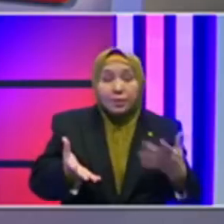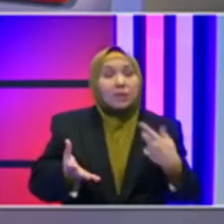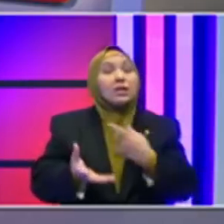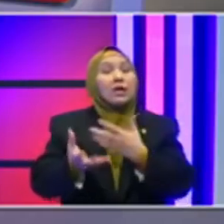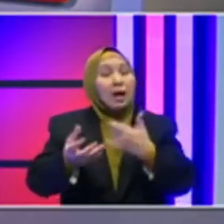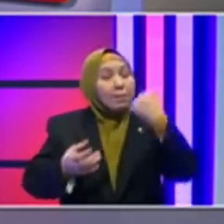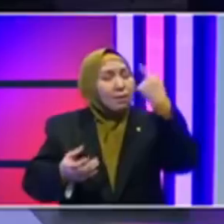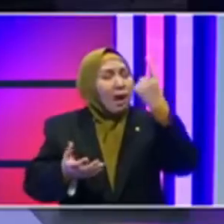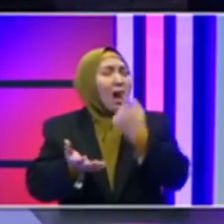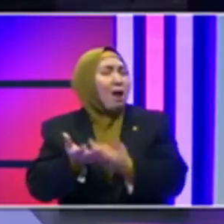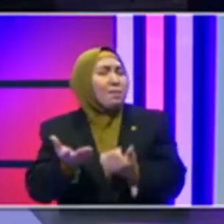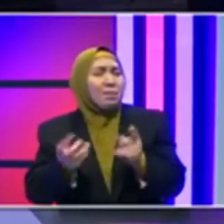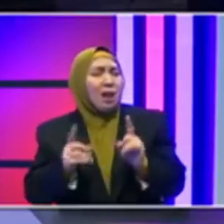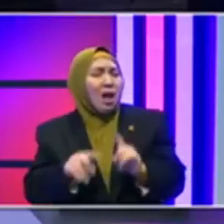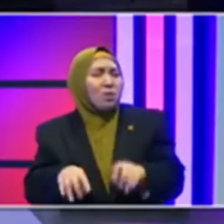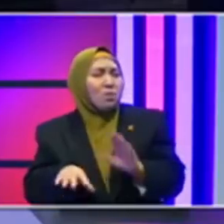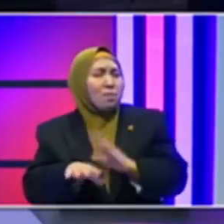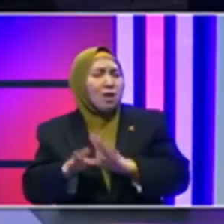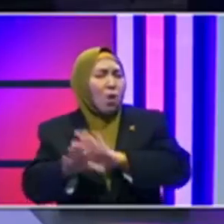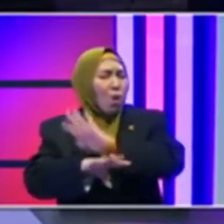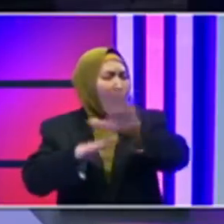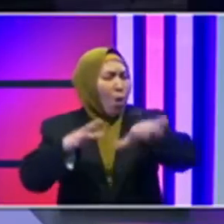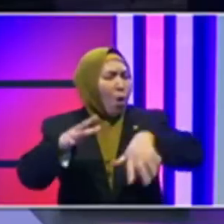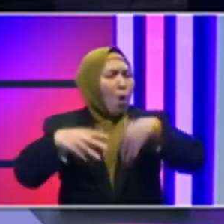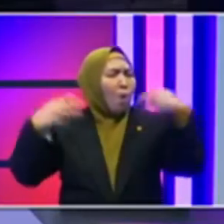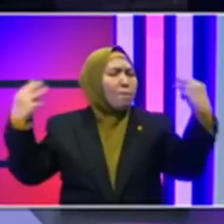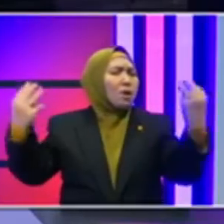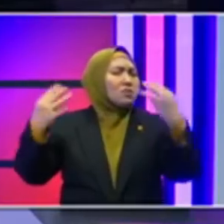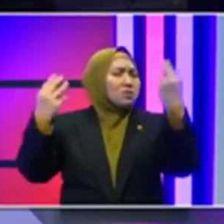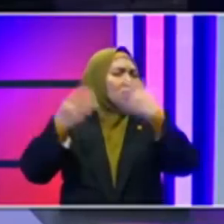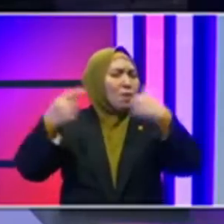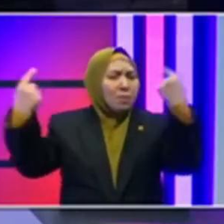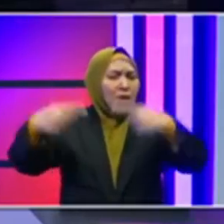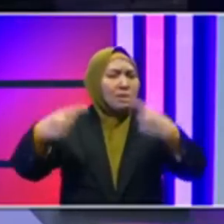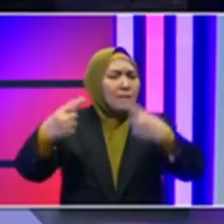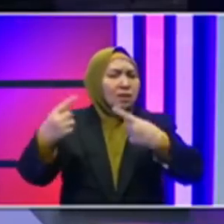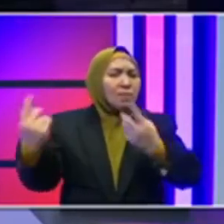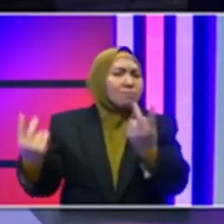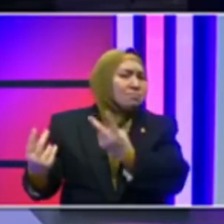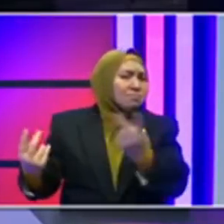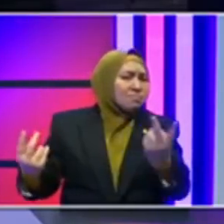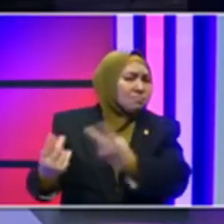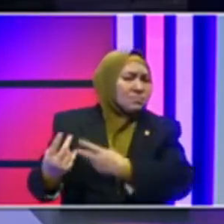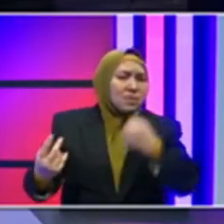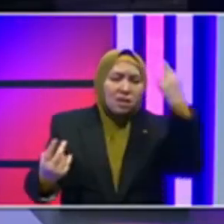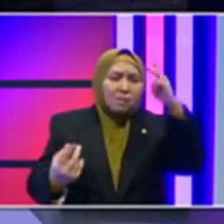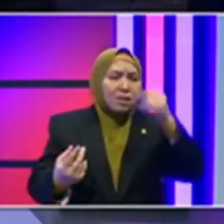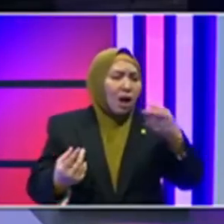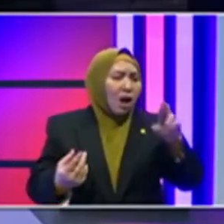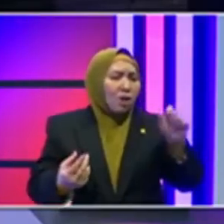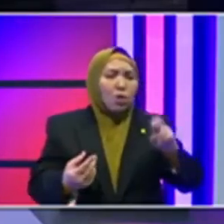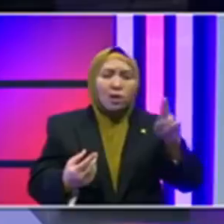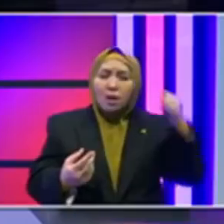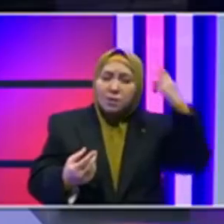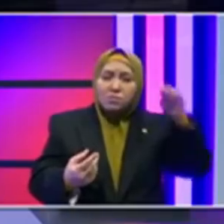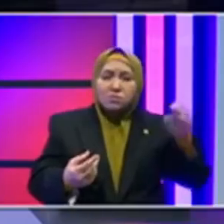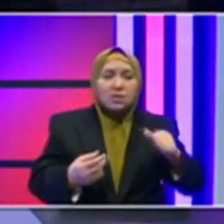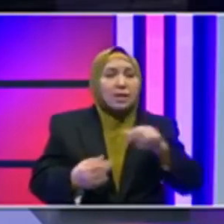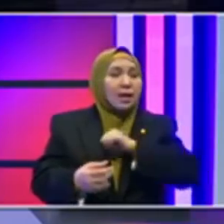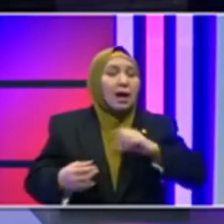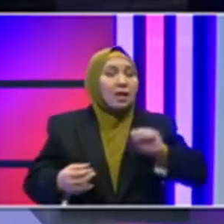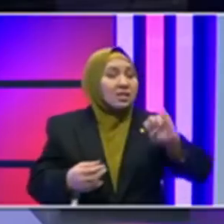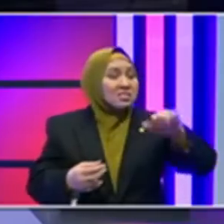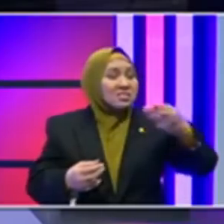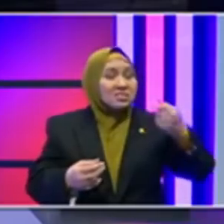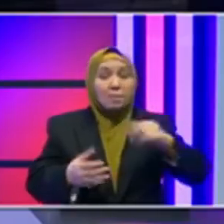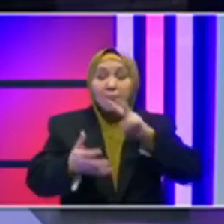memahami apa yang berlaku pada kesunghan pertandingan antara Nabi Musa Nabi Harun bersama dengan ahli sihir itu kita baca dahulu